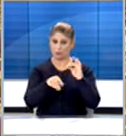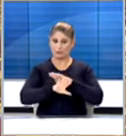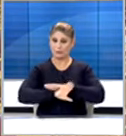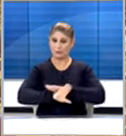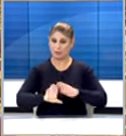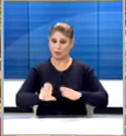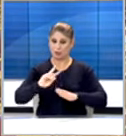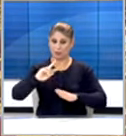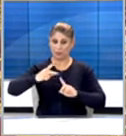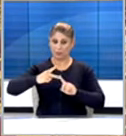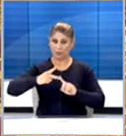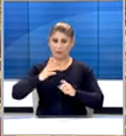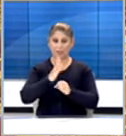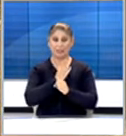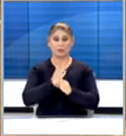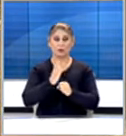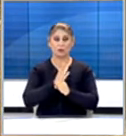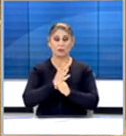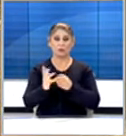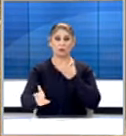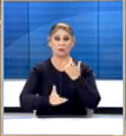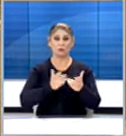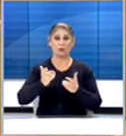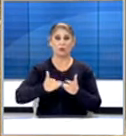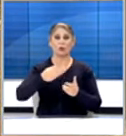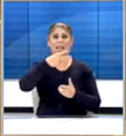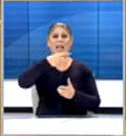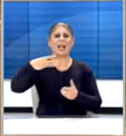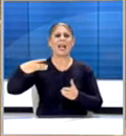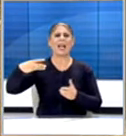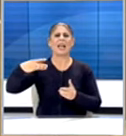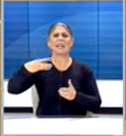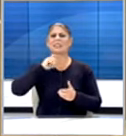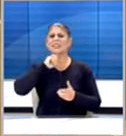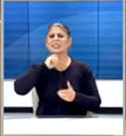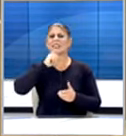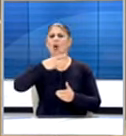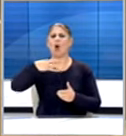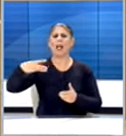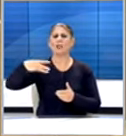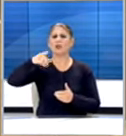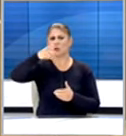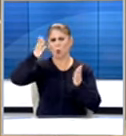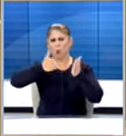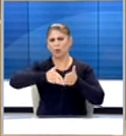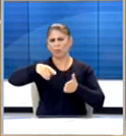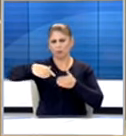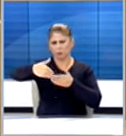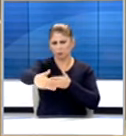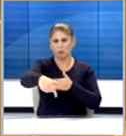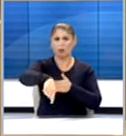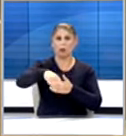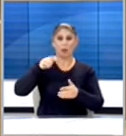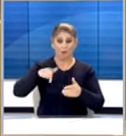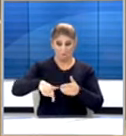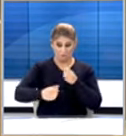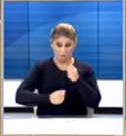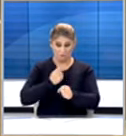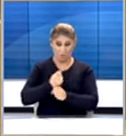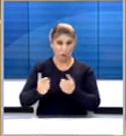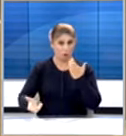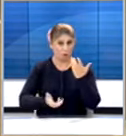τη δεύτερη καταστροφικότερη πυρκαγιά της χρονιάς στο Ξυλόκαστρο. Φέτος οι πυρκαγιές, όπως υπογραμμίσαμε όλοι μας και στο